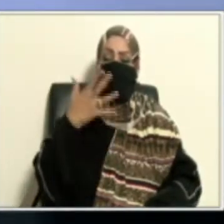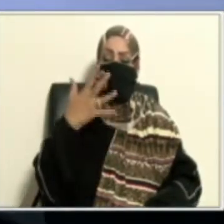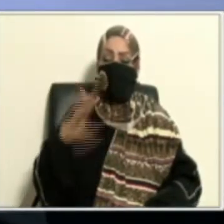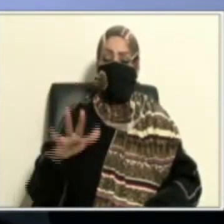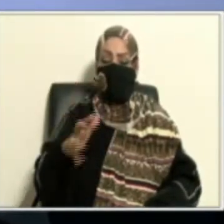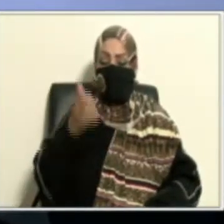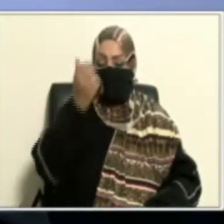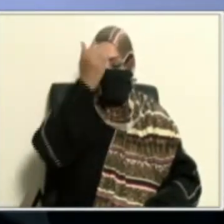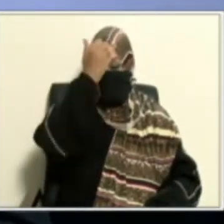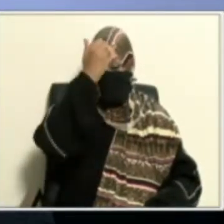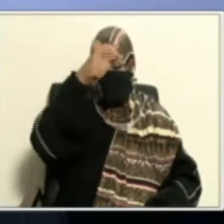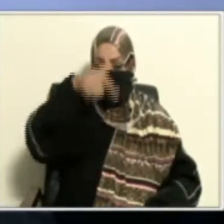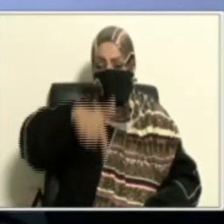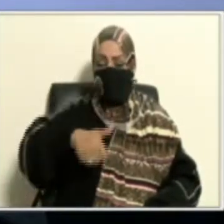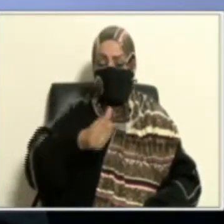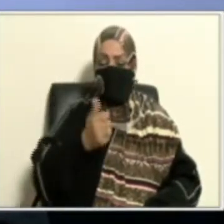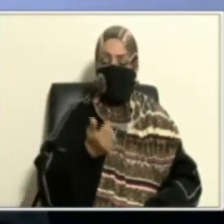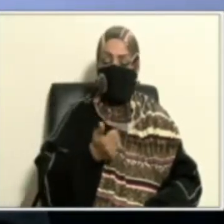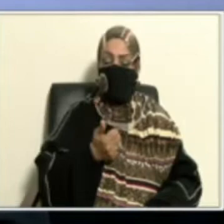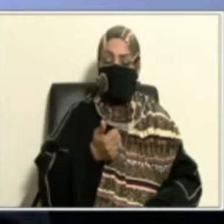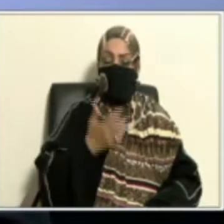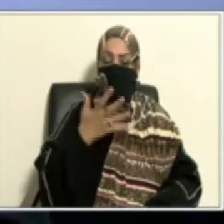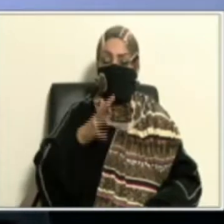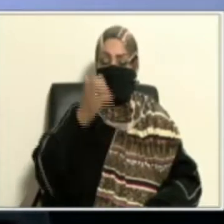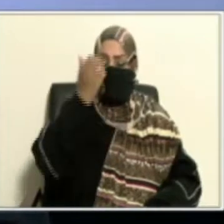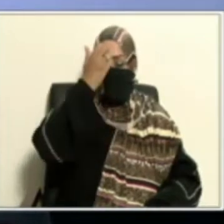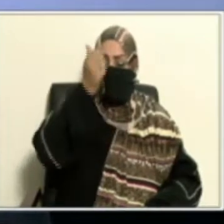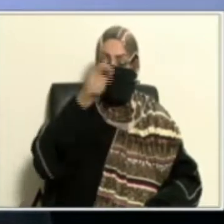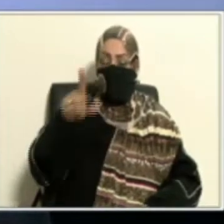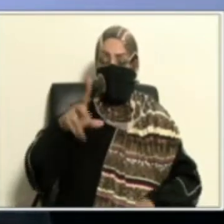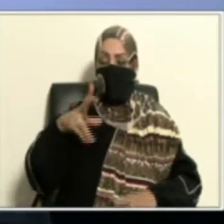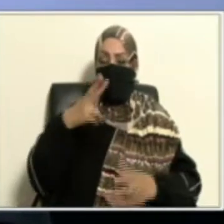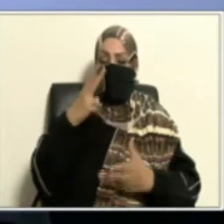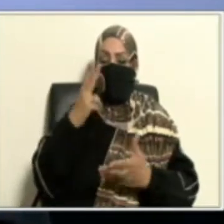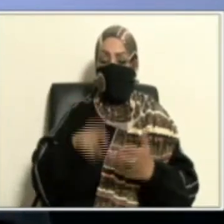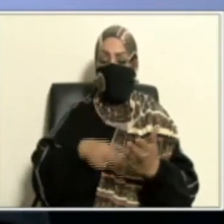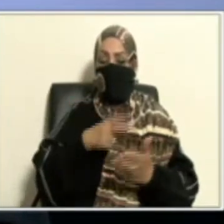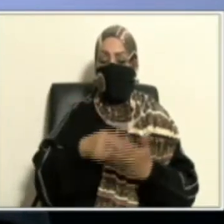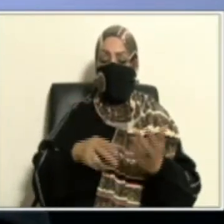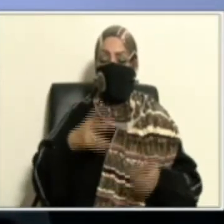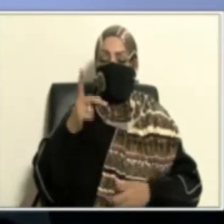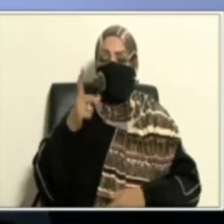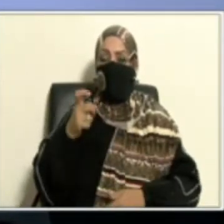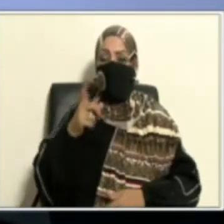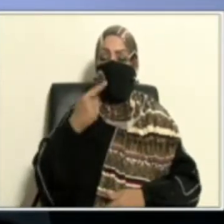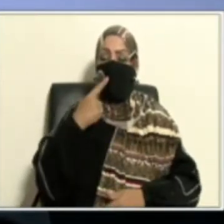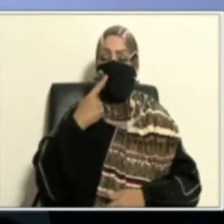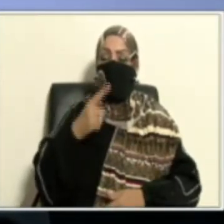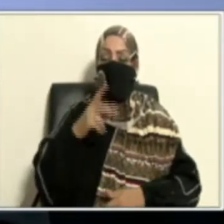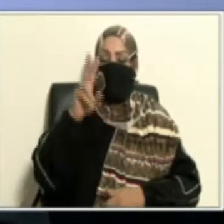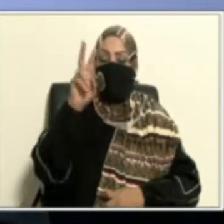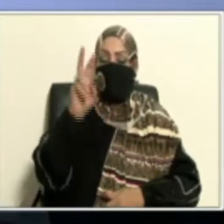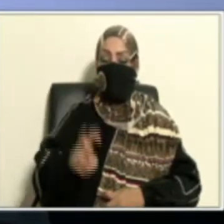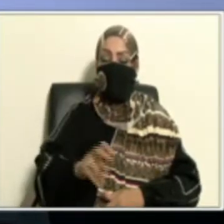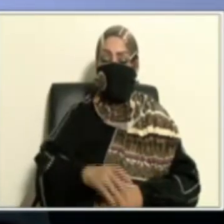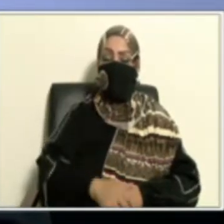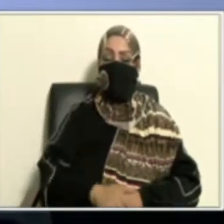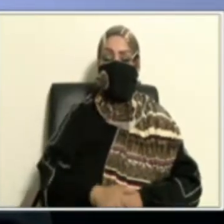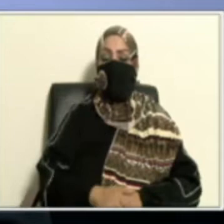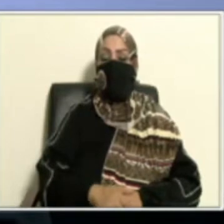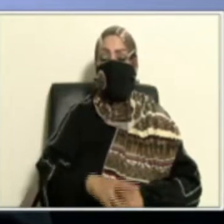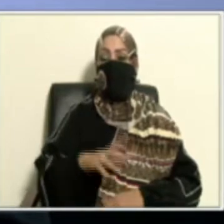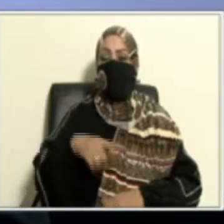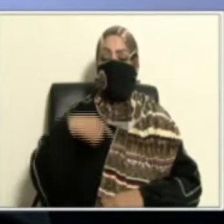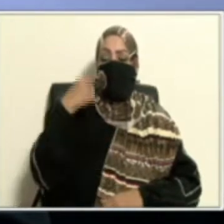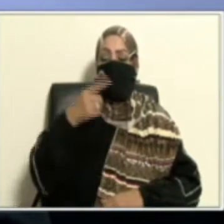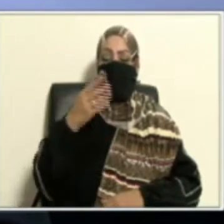وقت سابق، اللي يقول هي بأتى الرجعي. إذا كان دار عادي ومشى للدولة وطلب وكان فيها